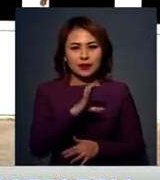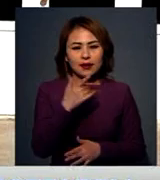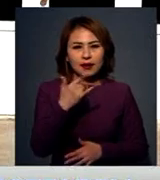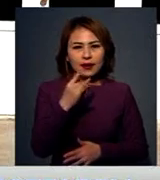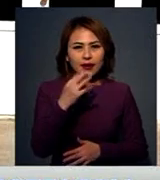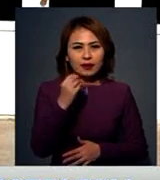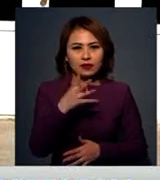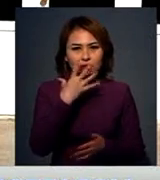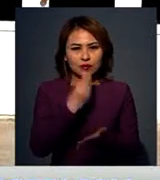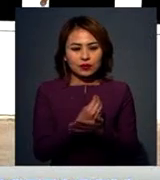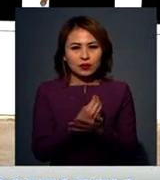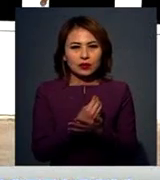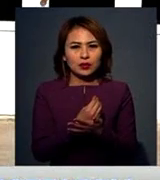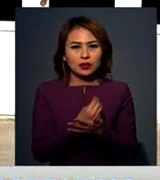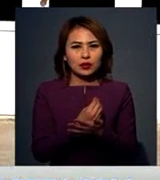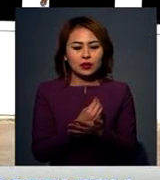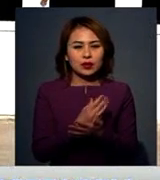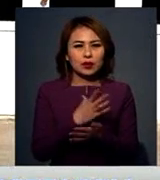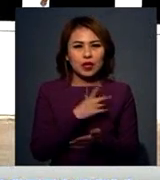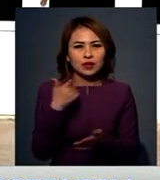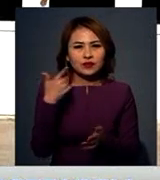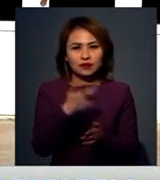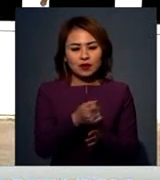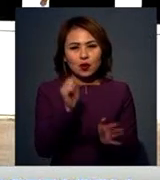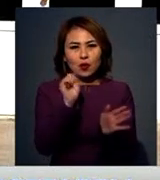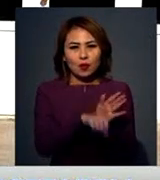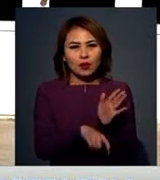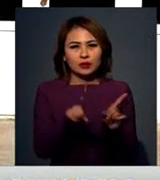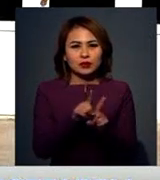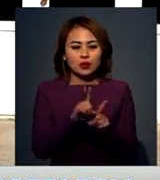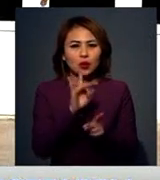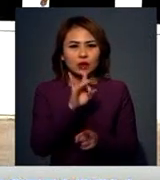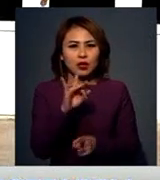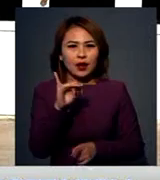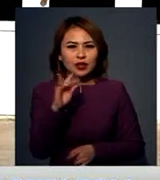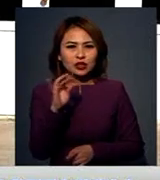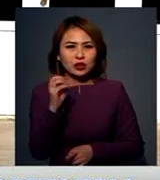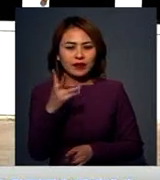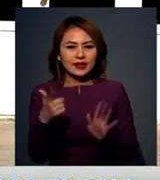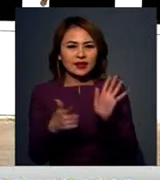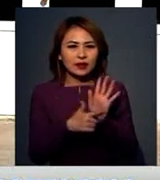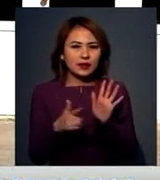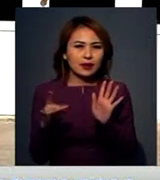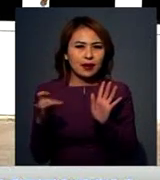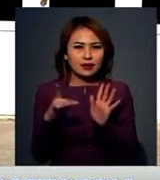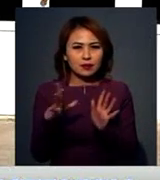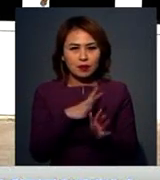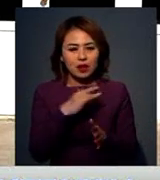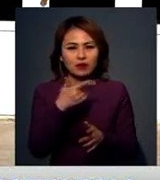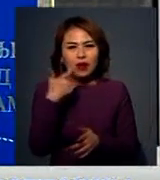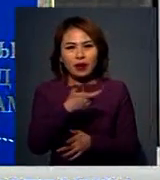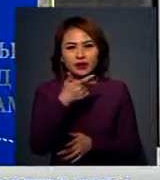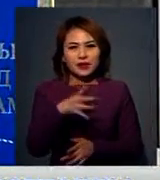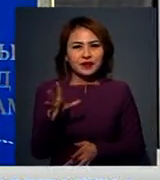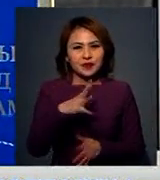Ғариф өзінің табелдік қаруымен взвод командирі марқұм Рүстем Рақышевті жеті рет атқан. Атылған оқтардың